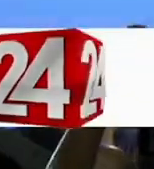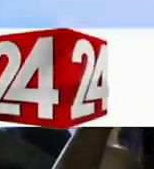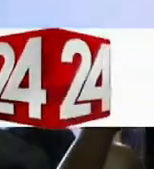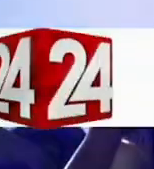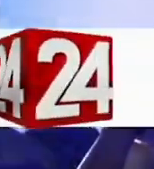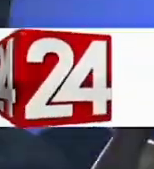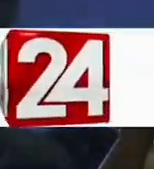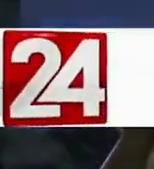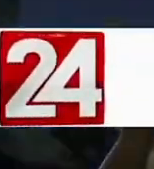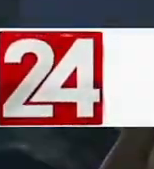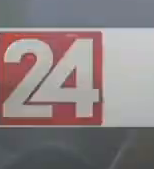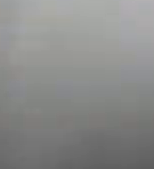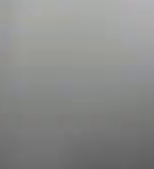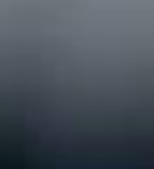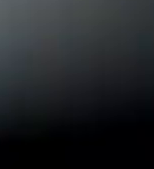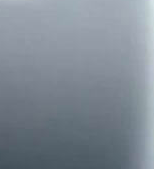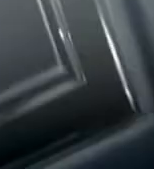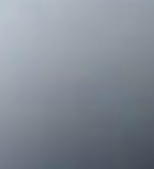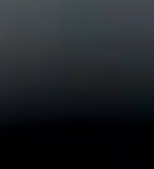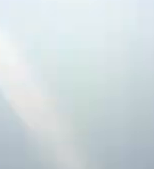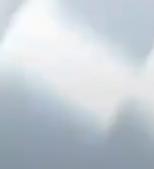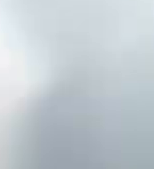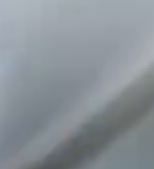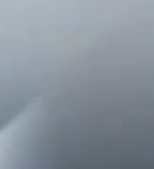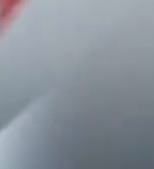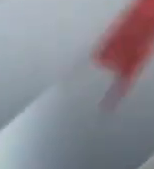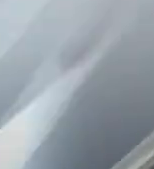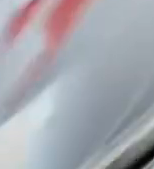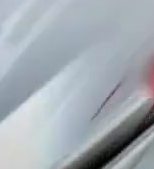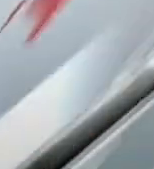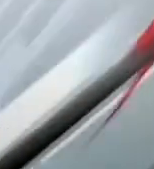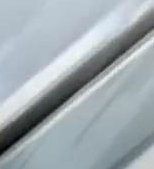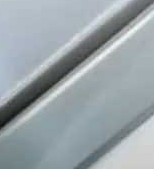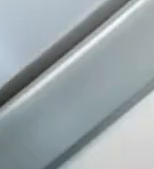sa pagbabalik po yan ng 24 Oras.